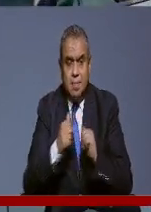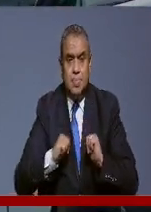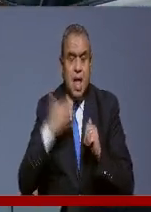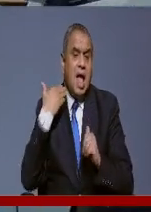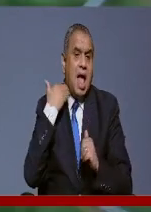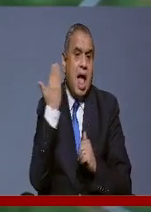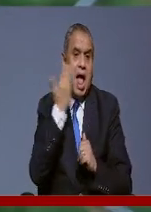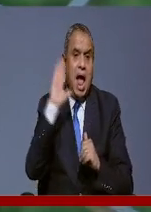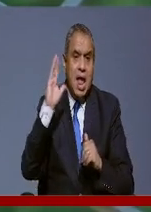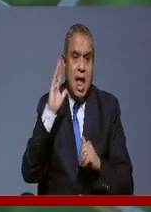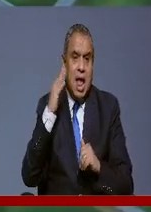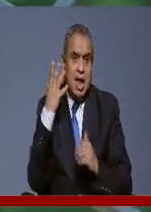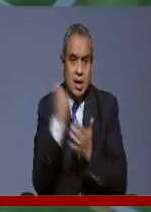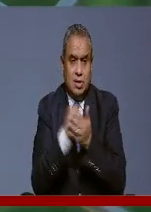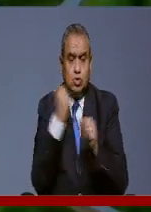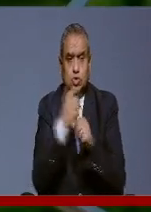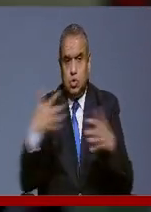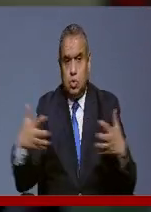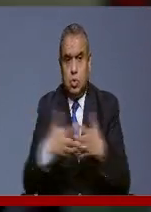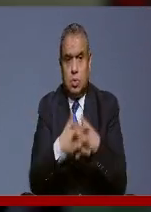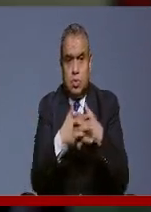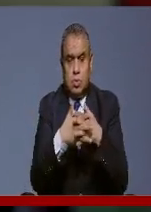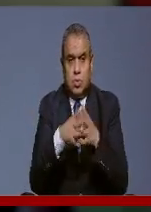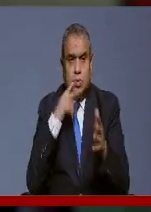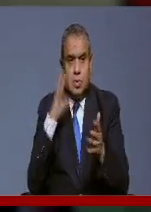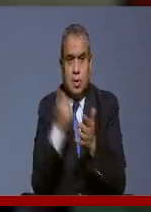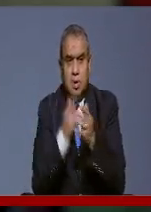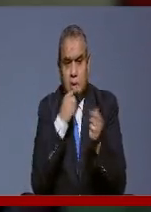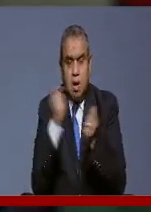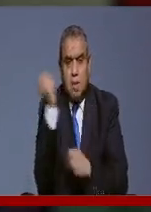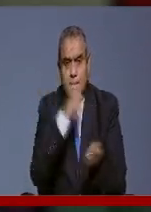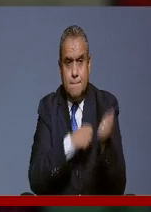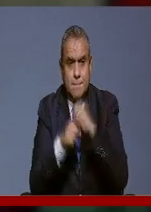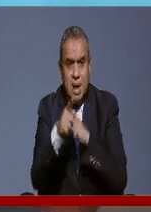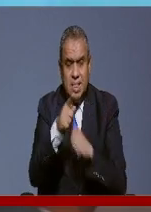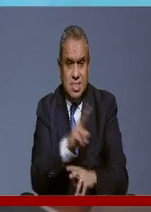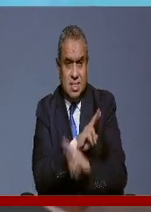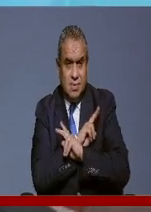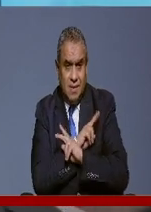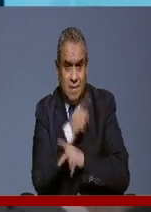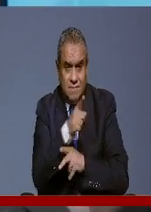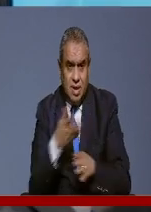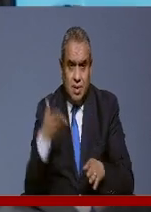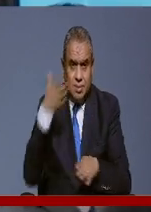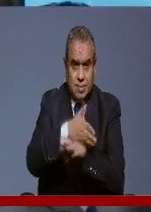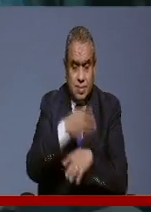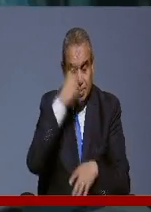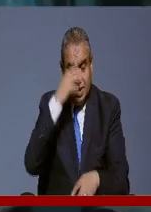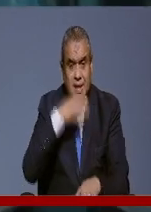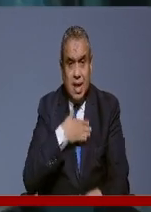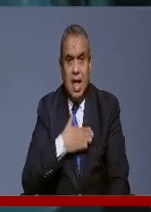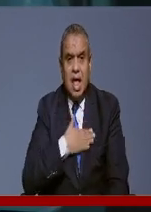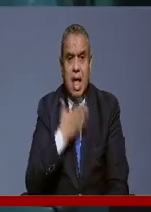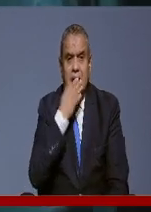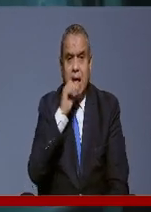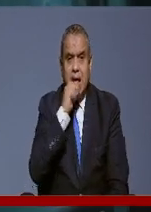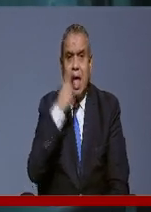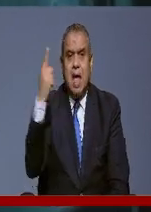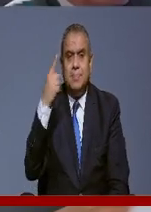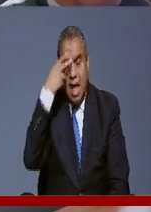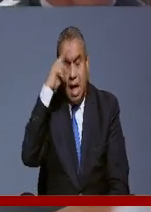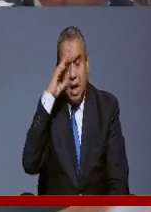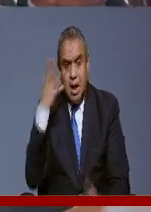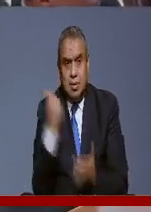كل مكان في مصر تدور على كل مصنع واقف او متعطل وتبقى حلقه الوصل بينه وبين كل